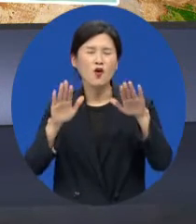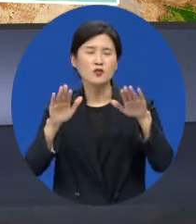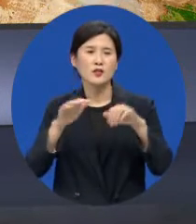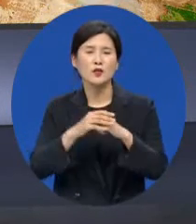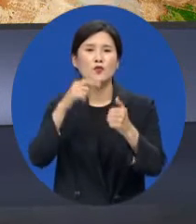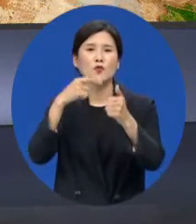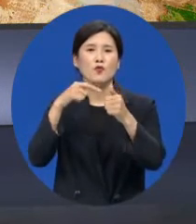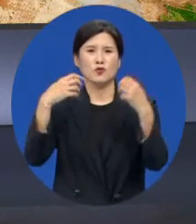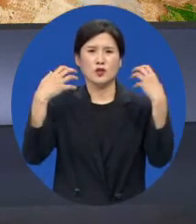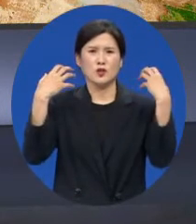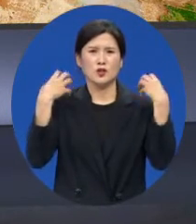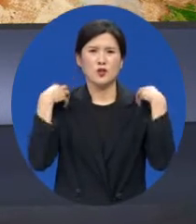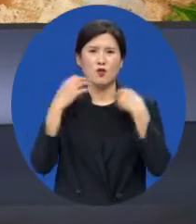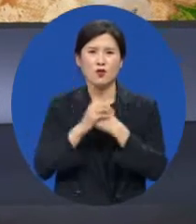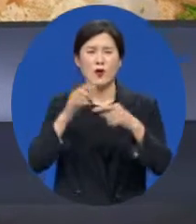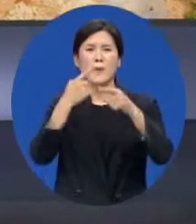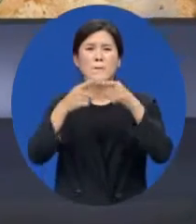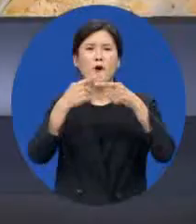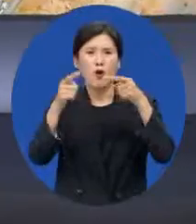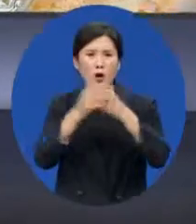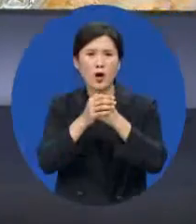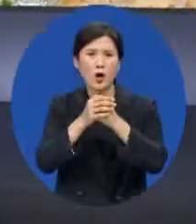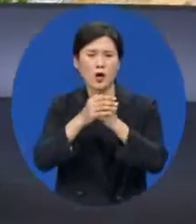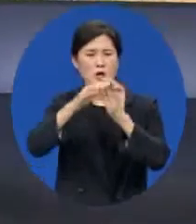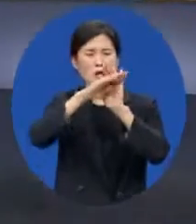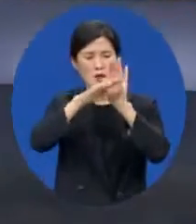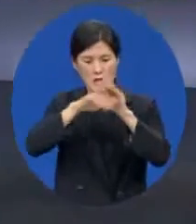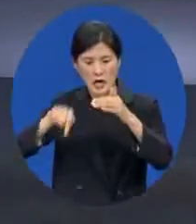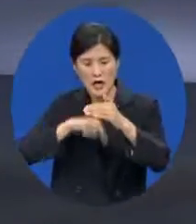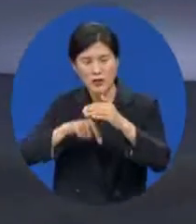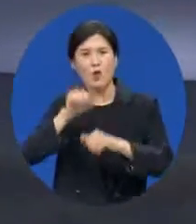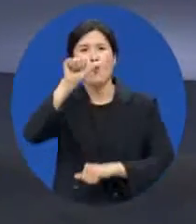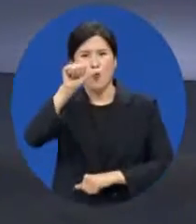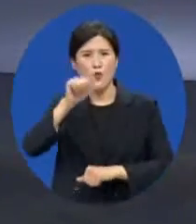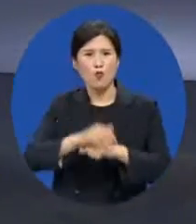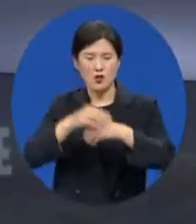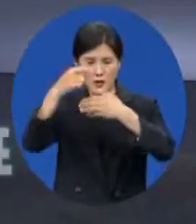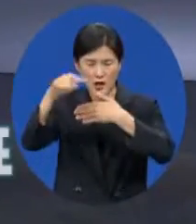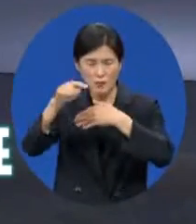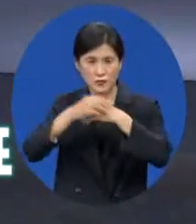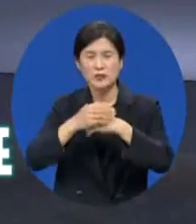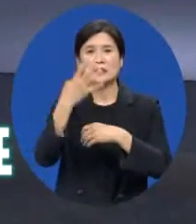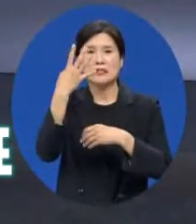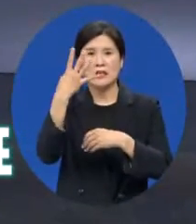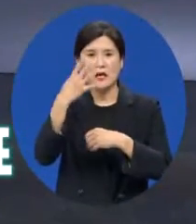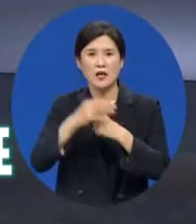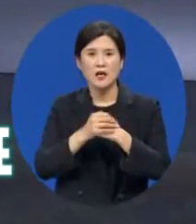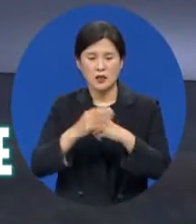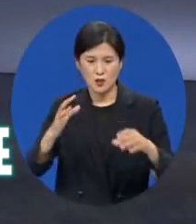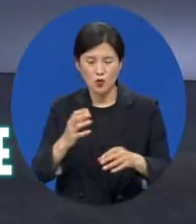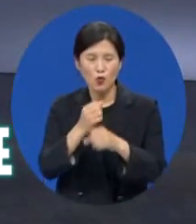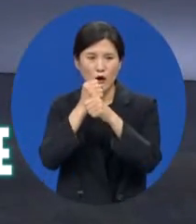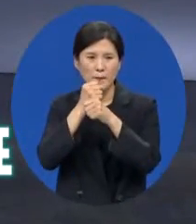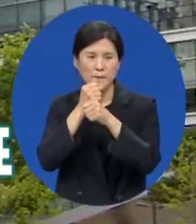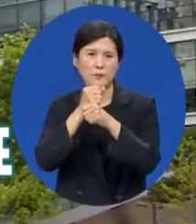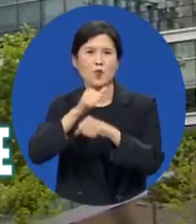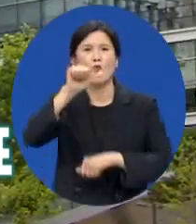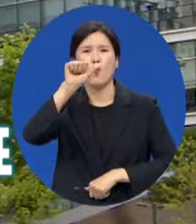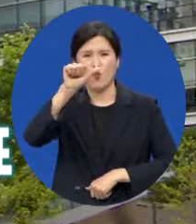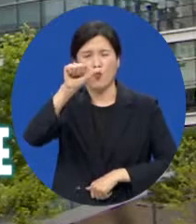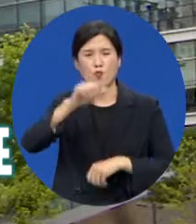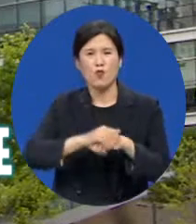세종시교육청 원 외부 청렴도 5등급 내부 청렴도 4등급 종합 5등급